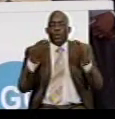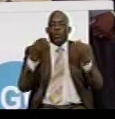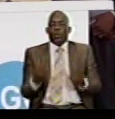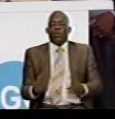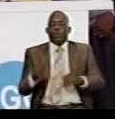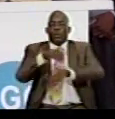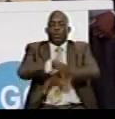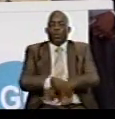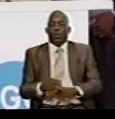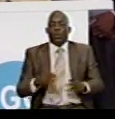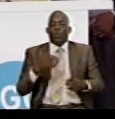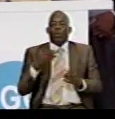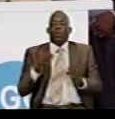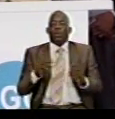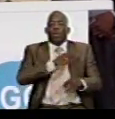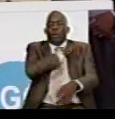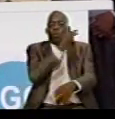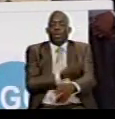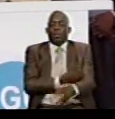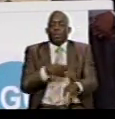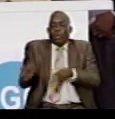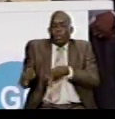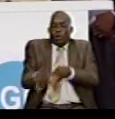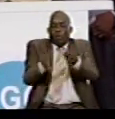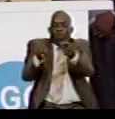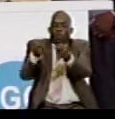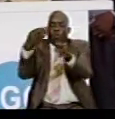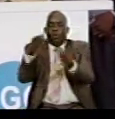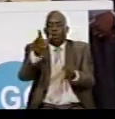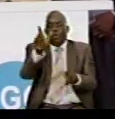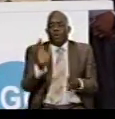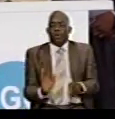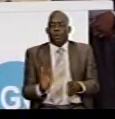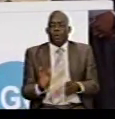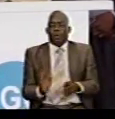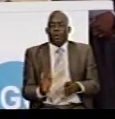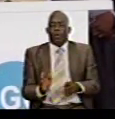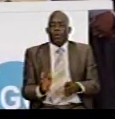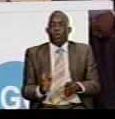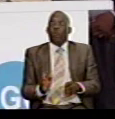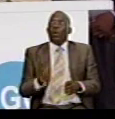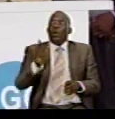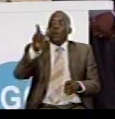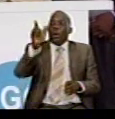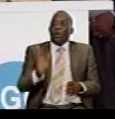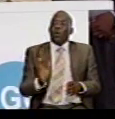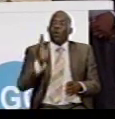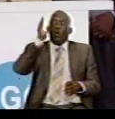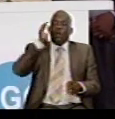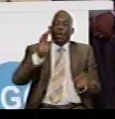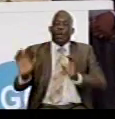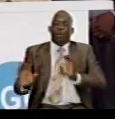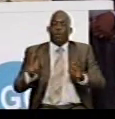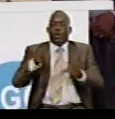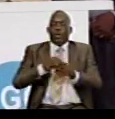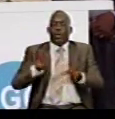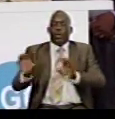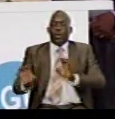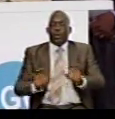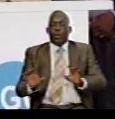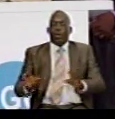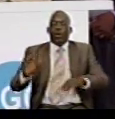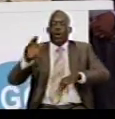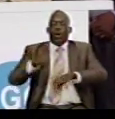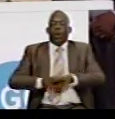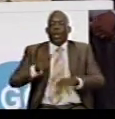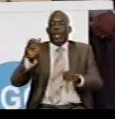soir, mighty move of God. La manifestation puissante God de Dieu. God will move in action. Que Dieu se manifeste upon en action. Every life